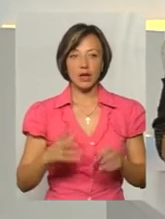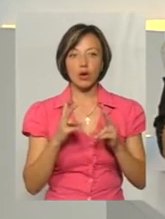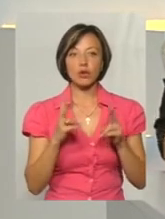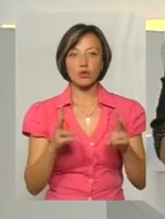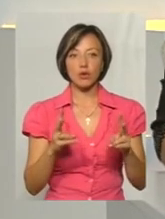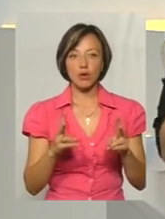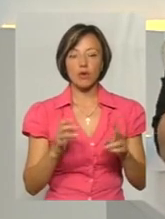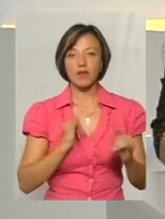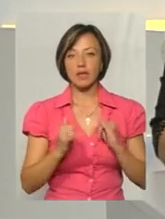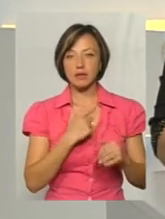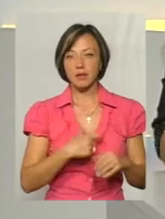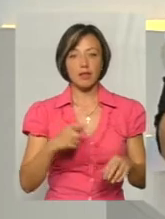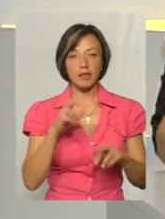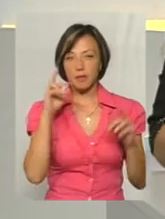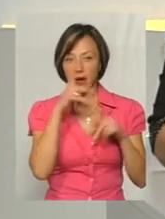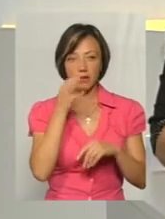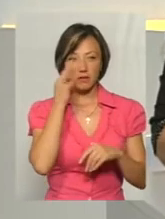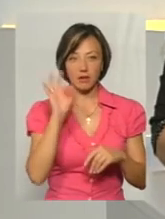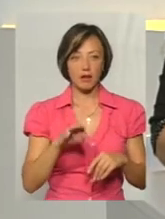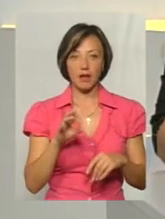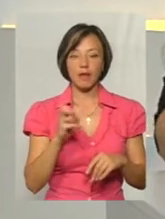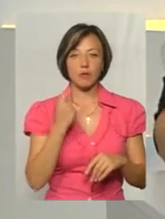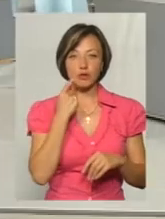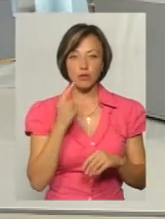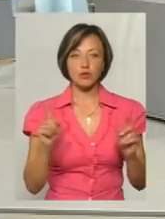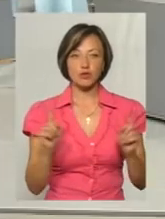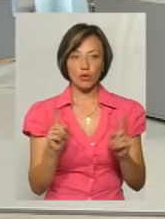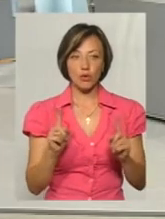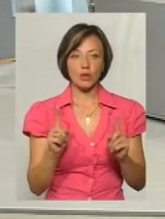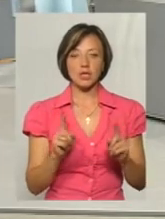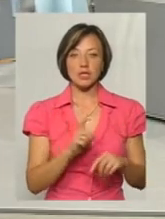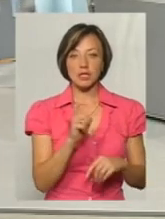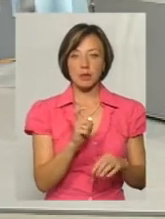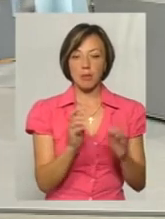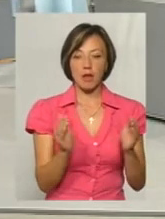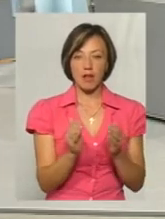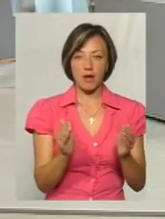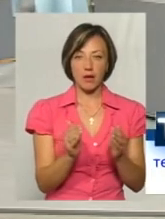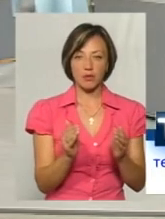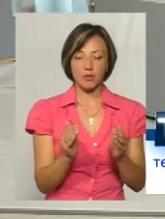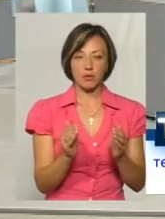себе неправильно, некомпетентно і не по совісті, що з маленького